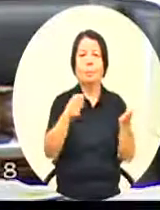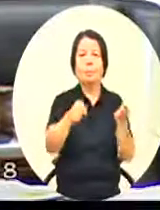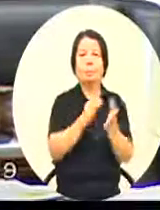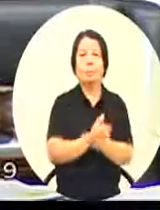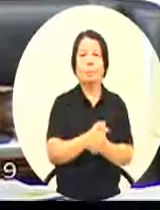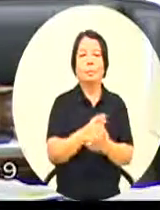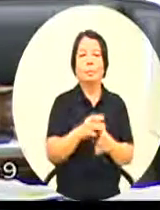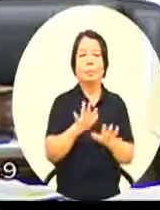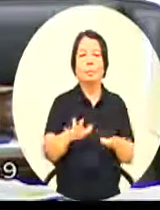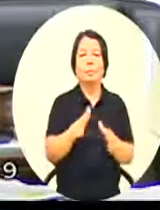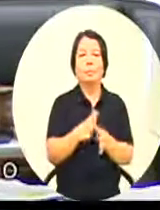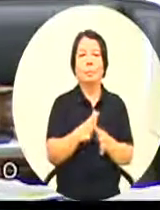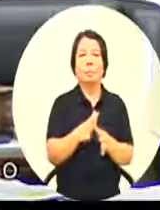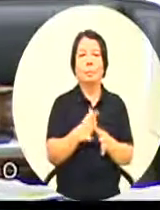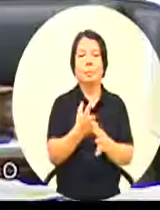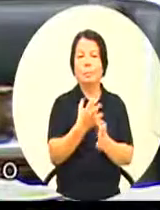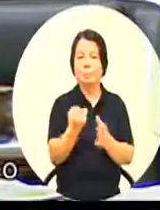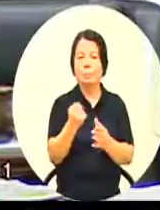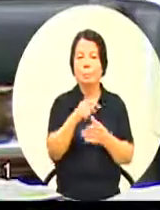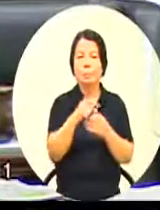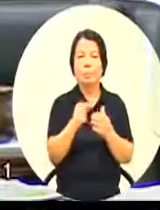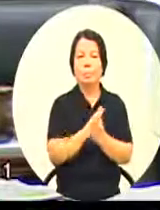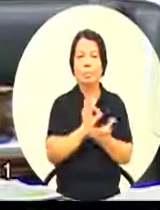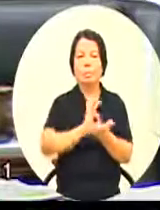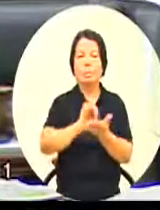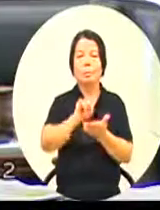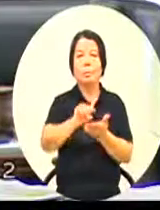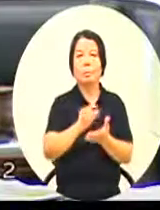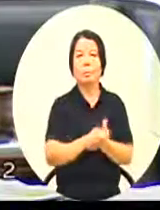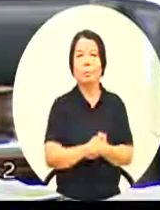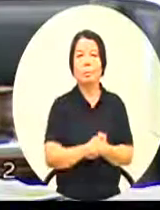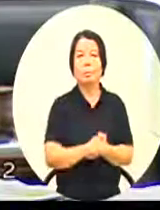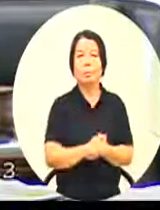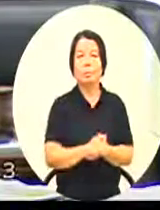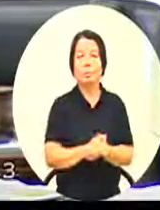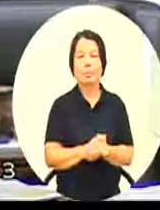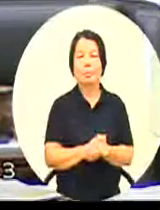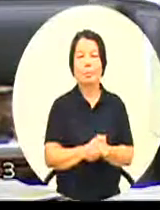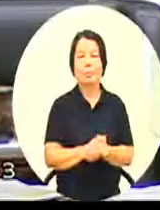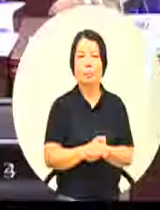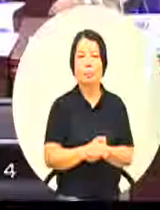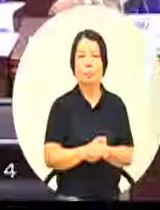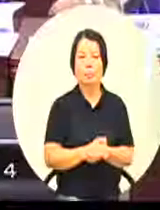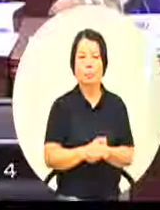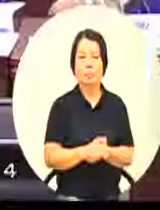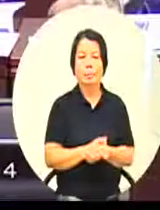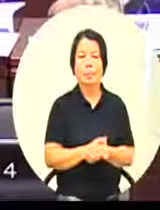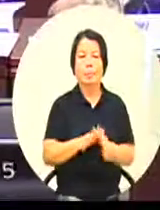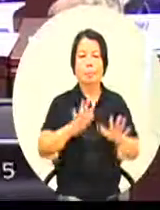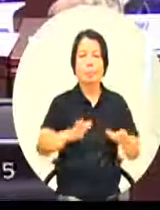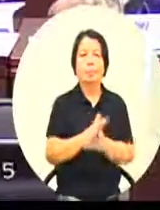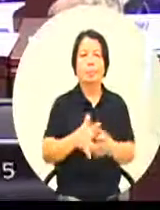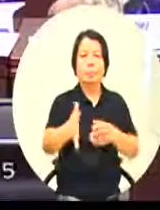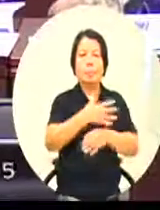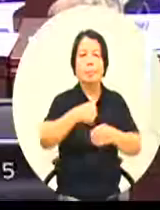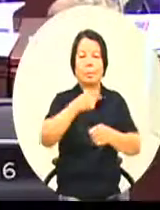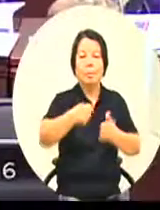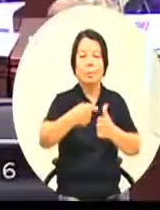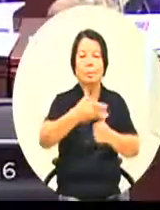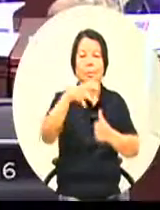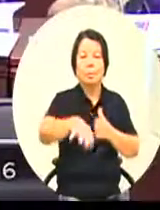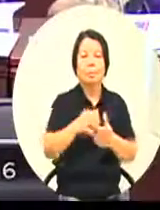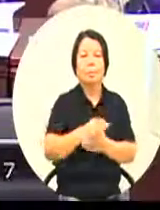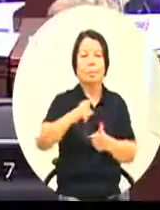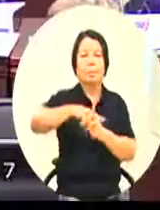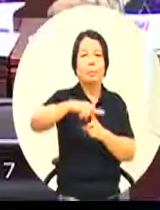率是多少吼？可不可以请局长答复一下？ 好。现在全国教育部是它的标准